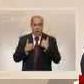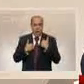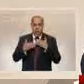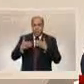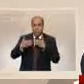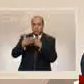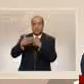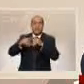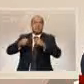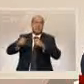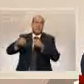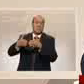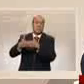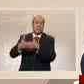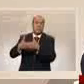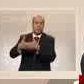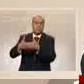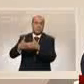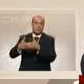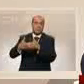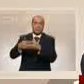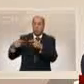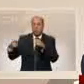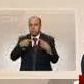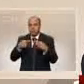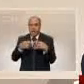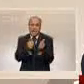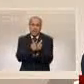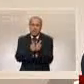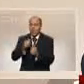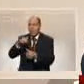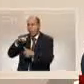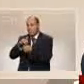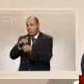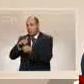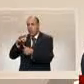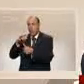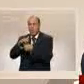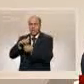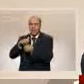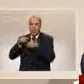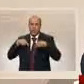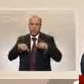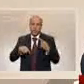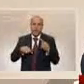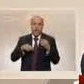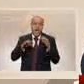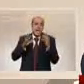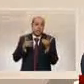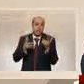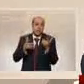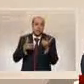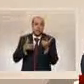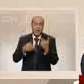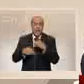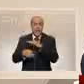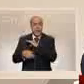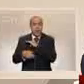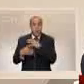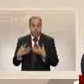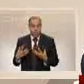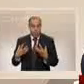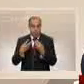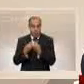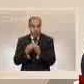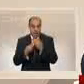طريق مسدود بالصراعات ما بين رئاسه الدوله ورسه الحكومه هذا علاش بحكم ادواري التوافقيه